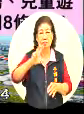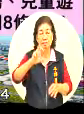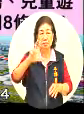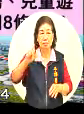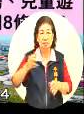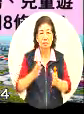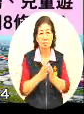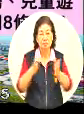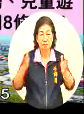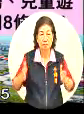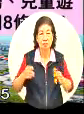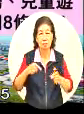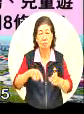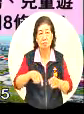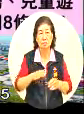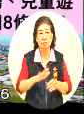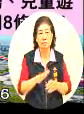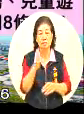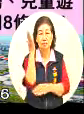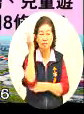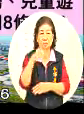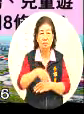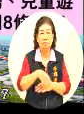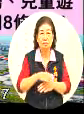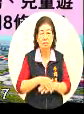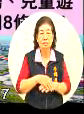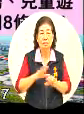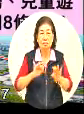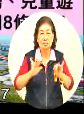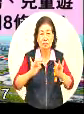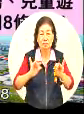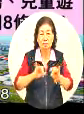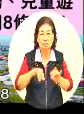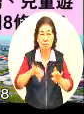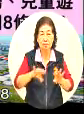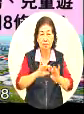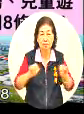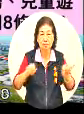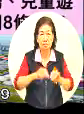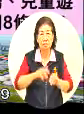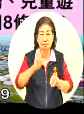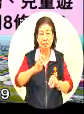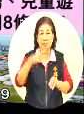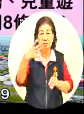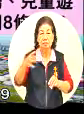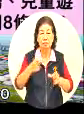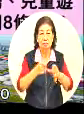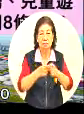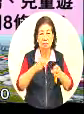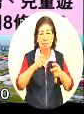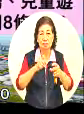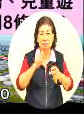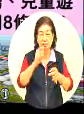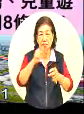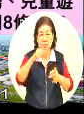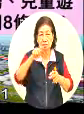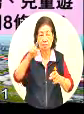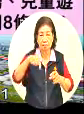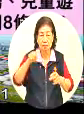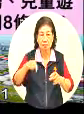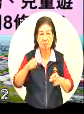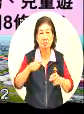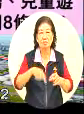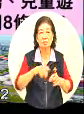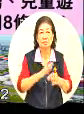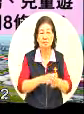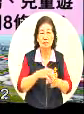他因为我们市府就透过湿地重划三十四公顷面积哦，所以有提供十六公顷的公